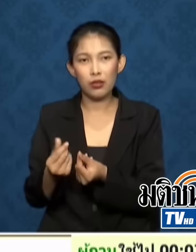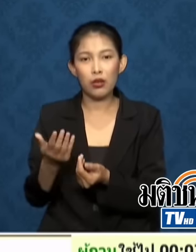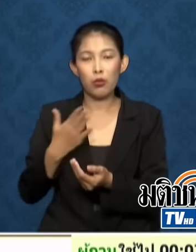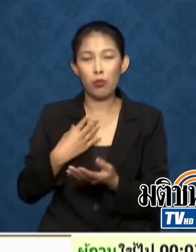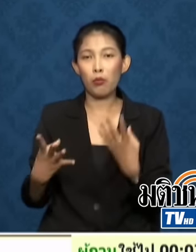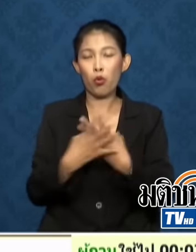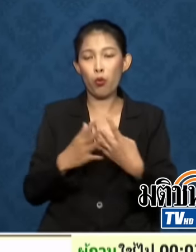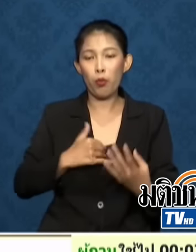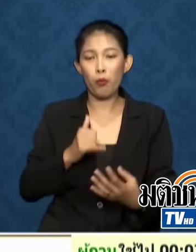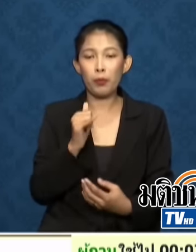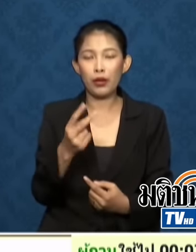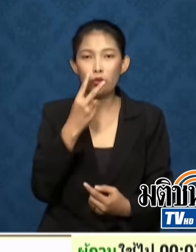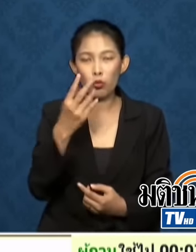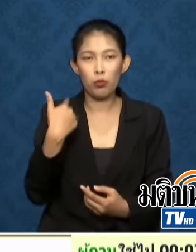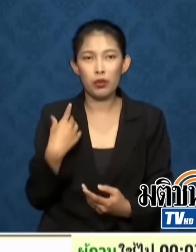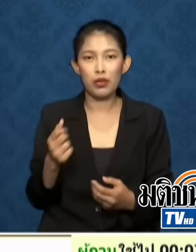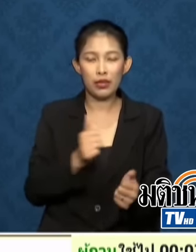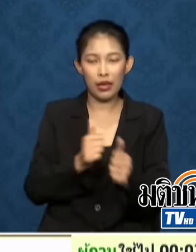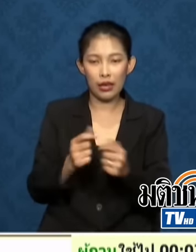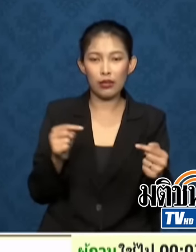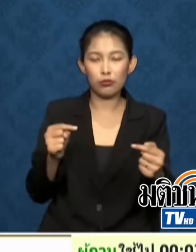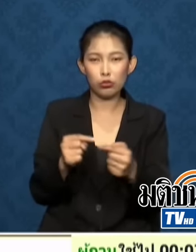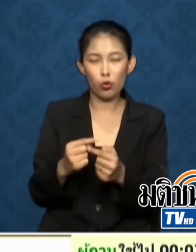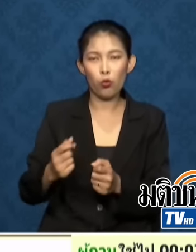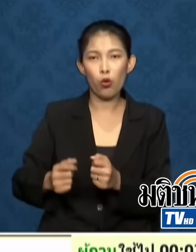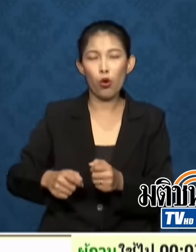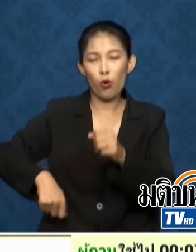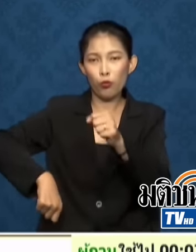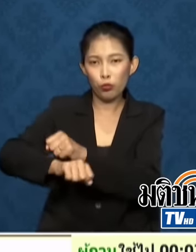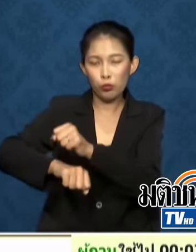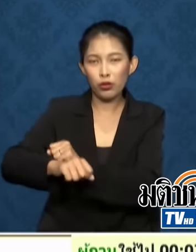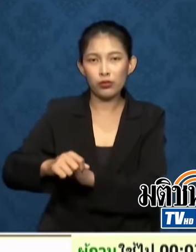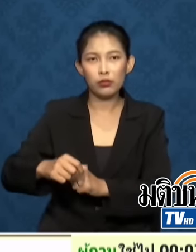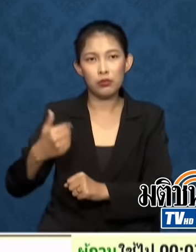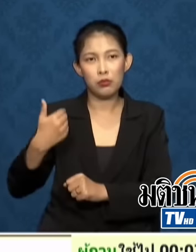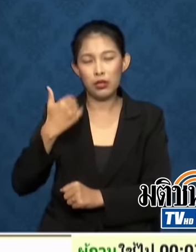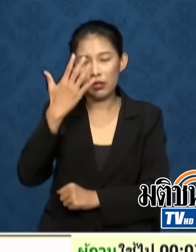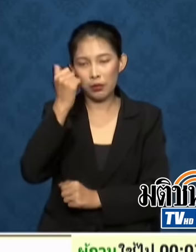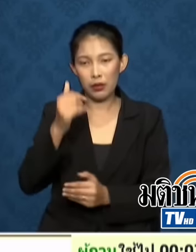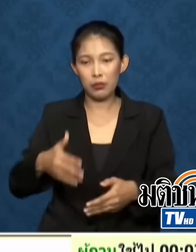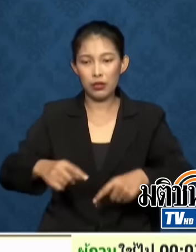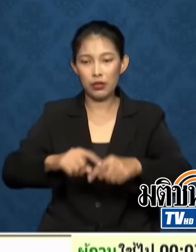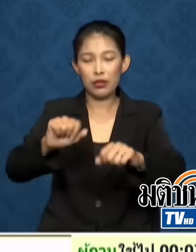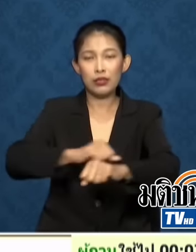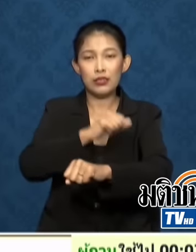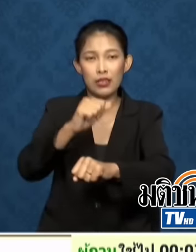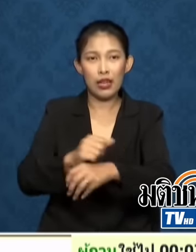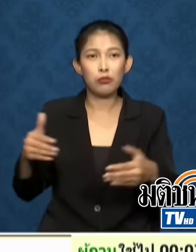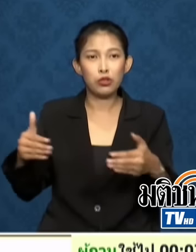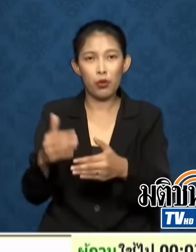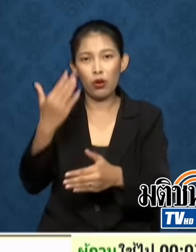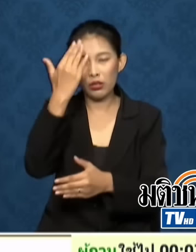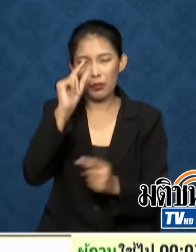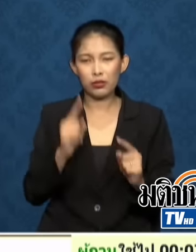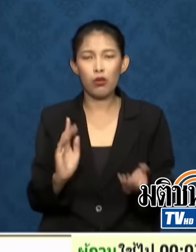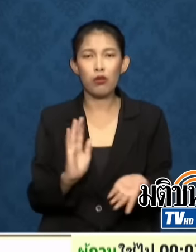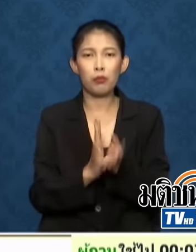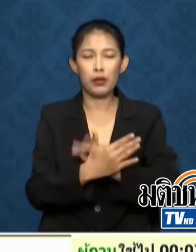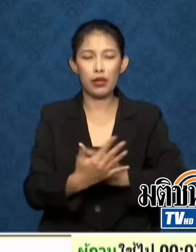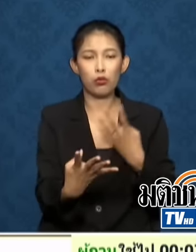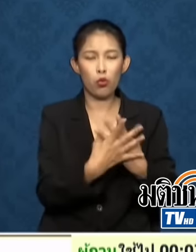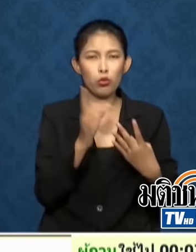อลกับทีมเวสต์แฮมยูไนเต็ดแล้วมีสนามฟุตบอลที่พร้อมเพราะเราต้องเปลี่ยนเรือนจำเป็นสถานที่สร้าง